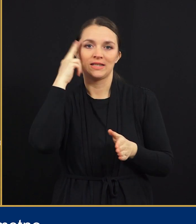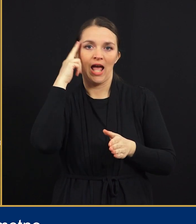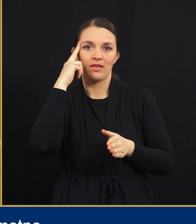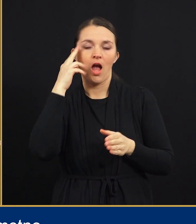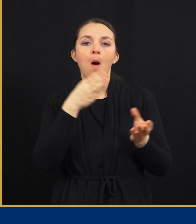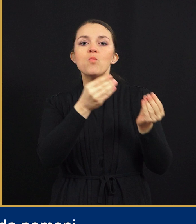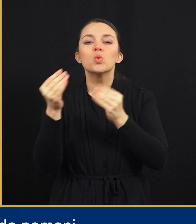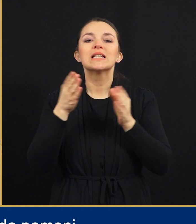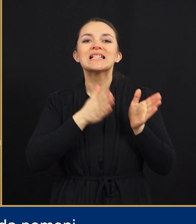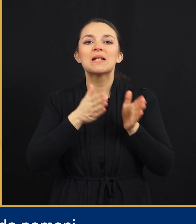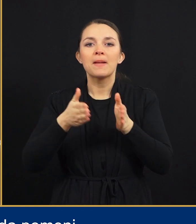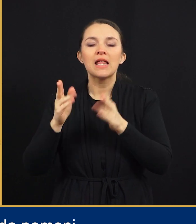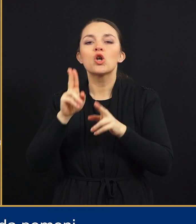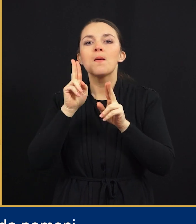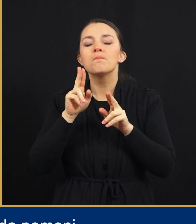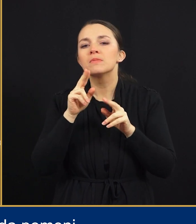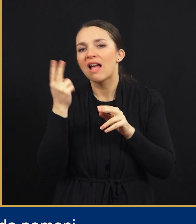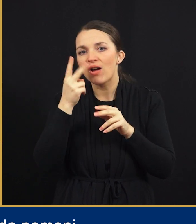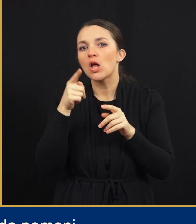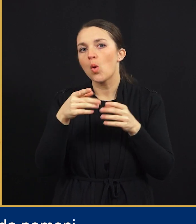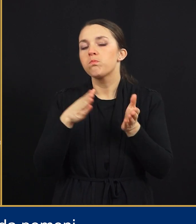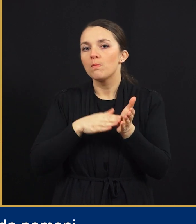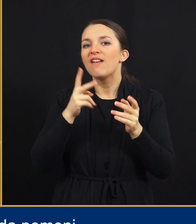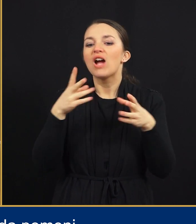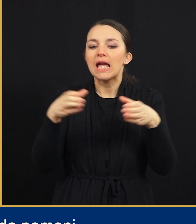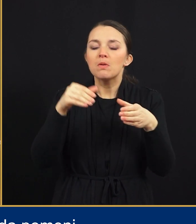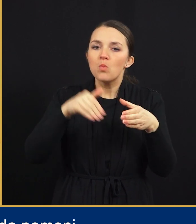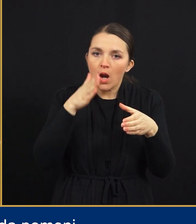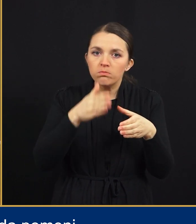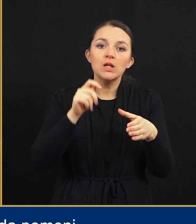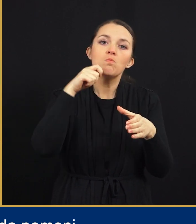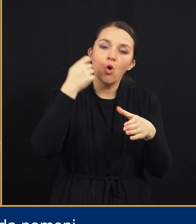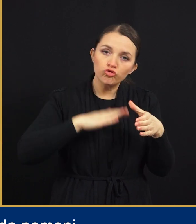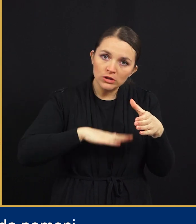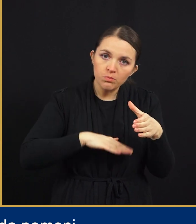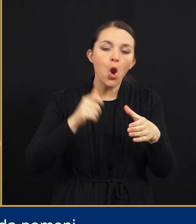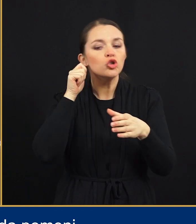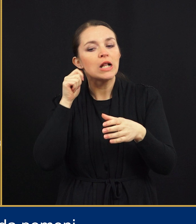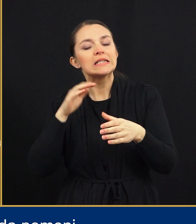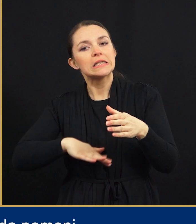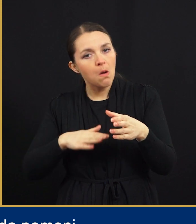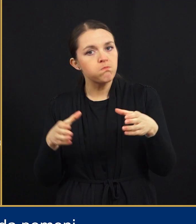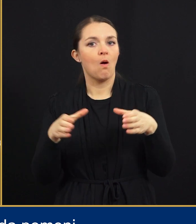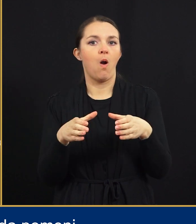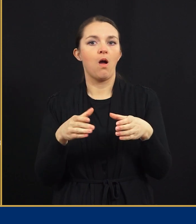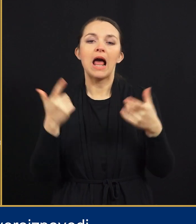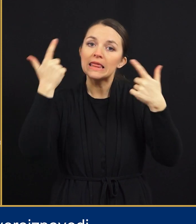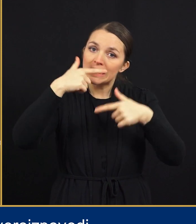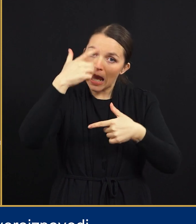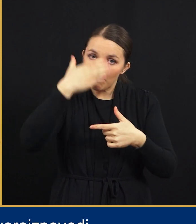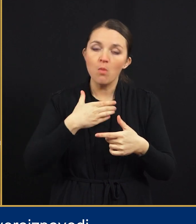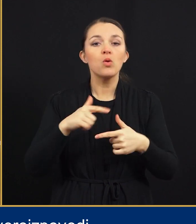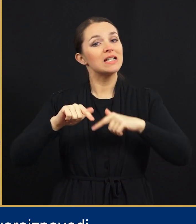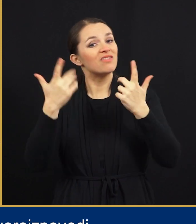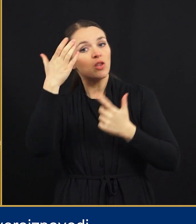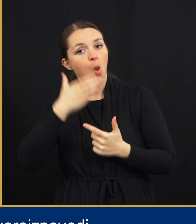znanja. Multidisciplinarnost timov seveda pomeni, da mora v timu biti moški spol, ženski spol,